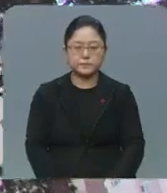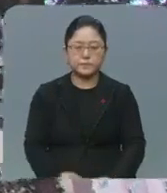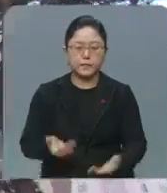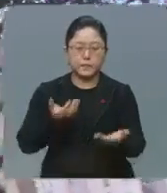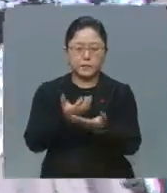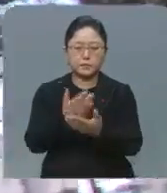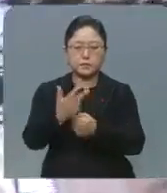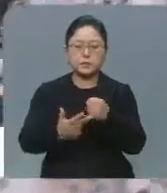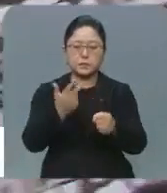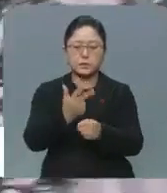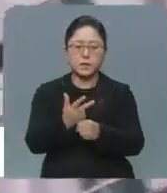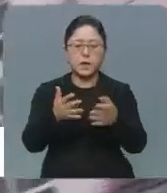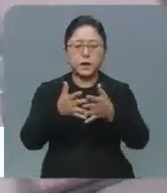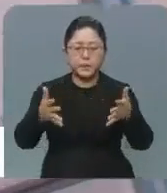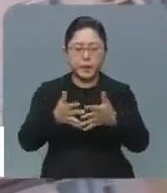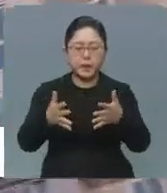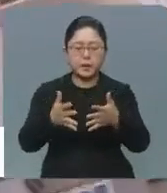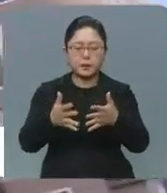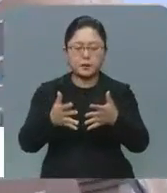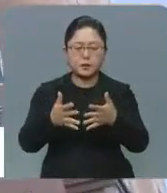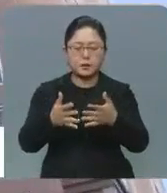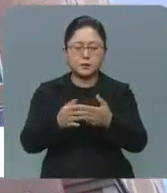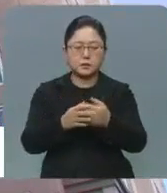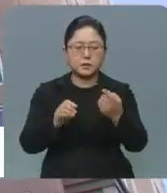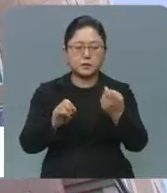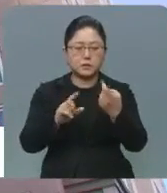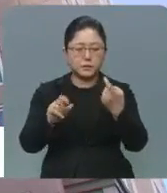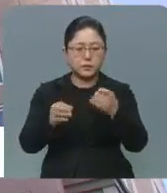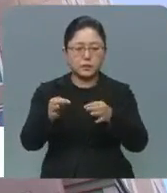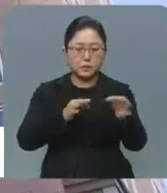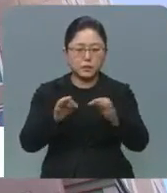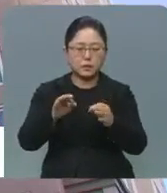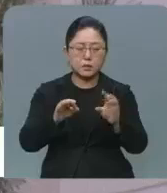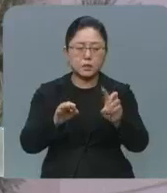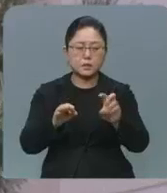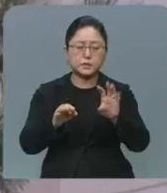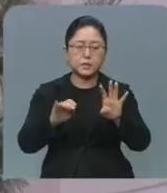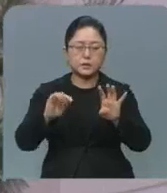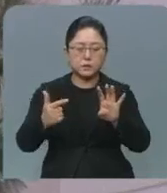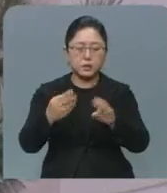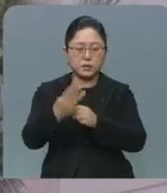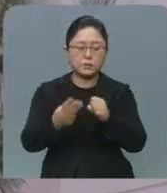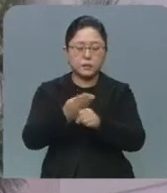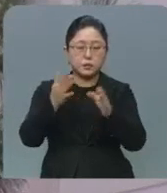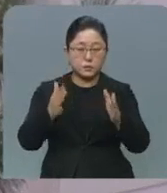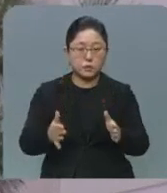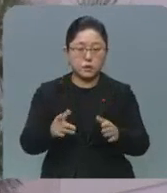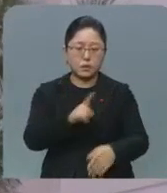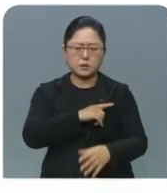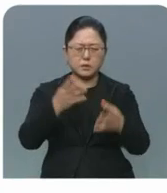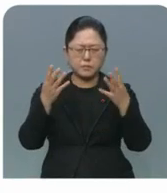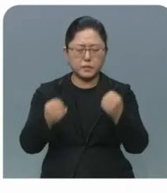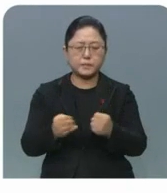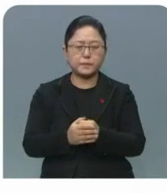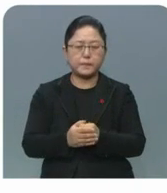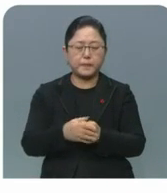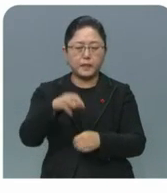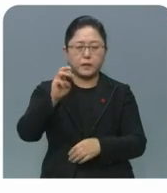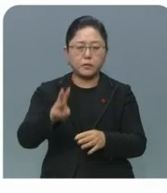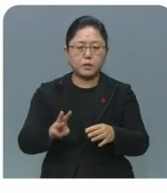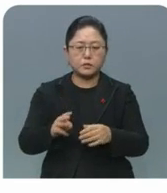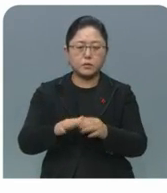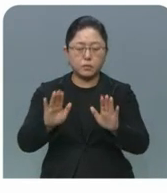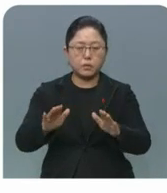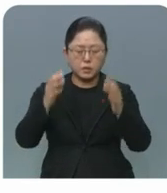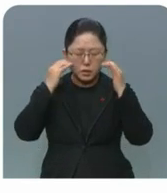입주 7년 차인 이 아파트의 지난달 매매 건수는 24건. 한 달 기준으로 봤을 때 최근 3년 새 가장 많았습니다. 광주 전체로는